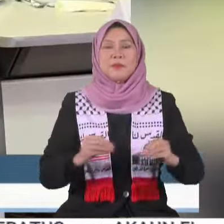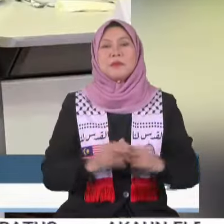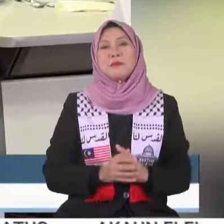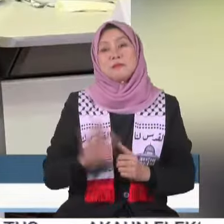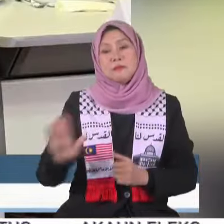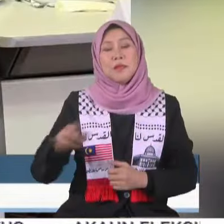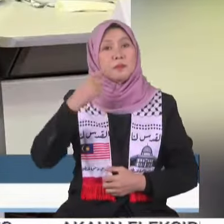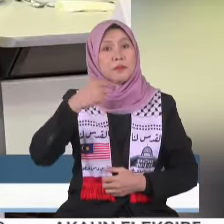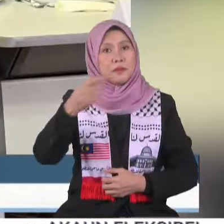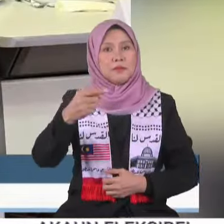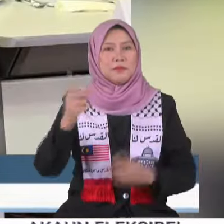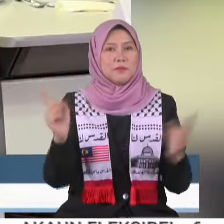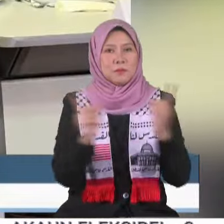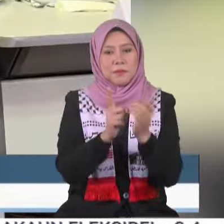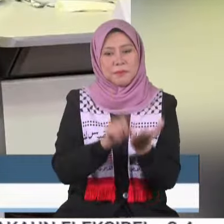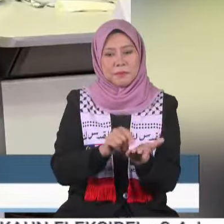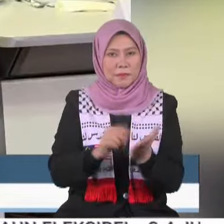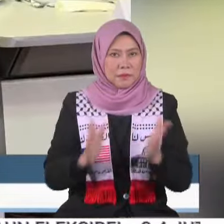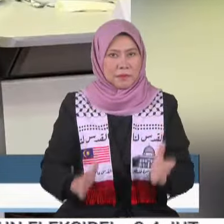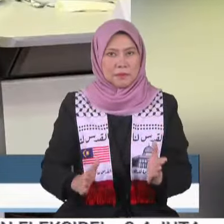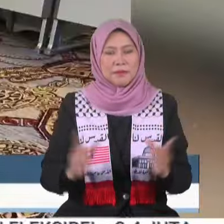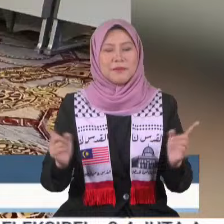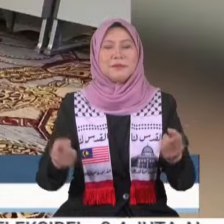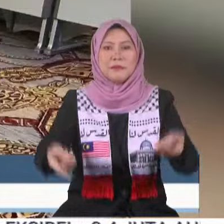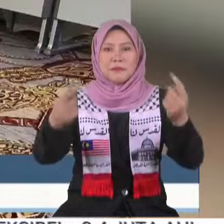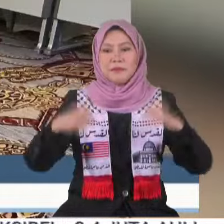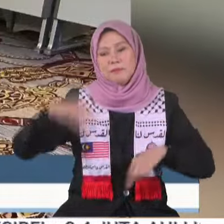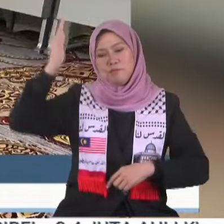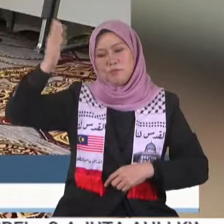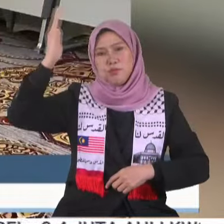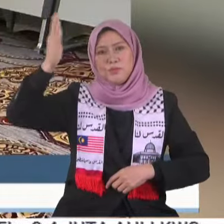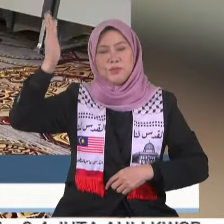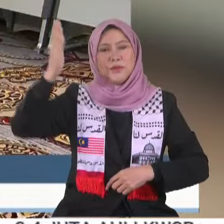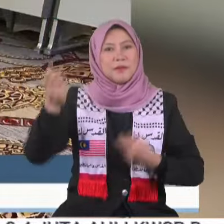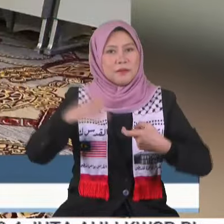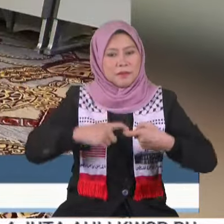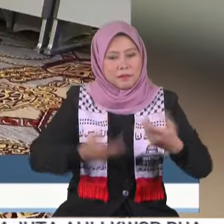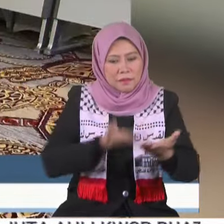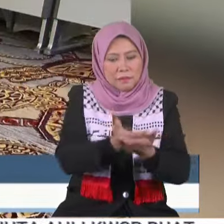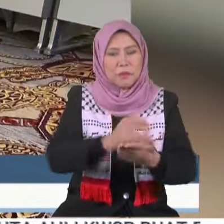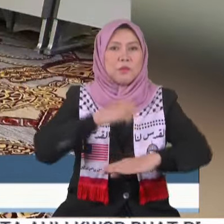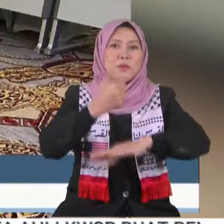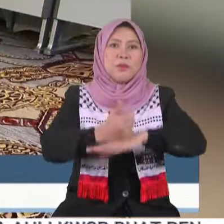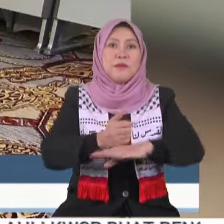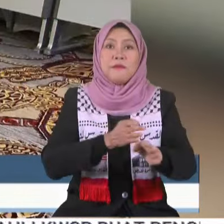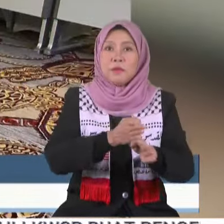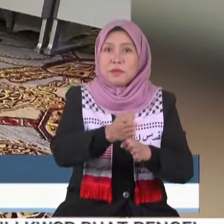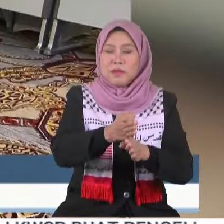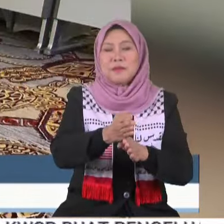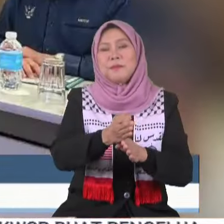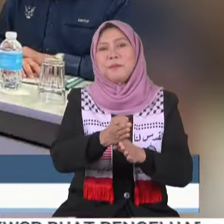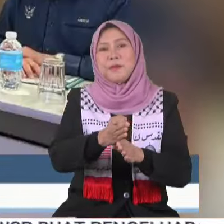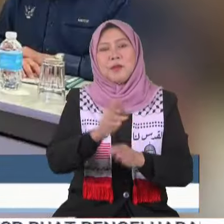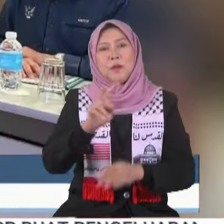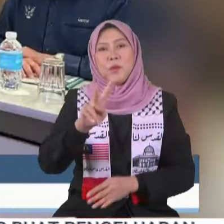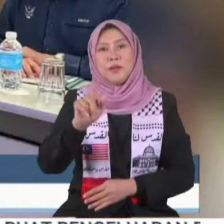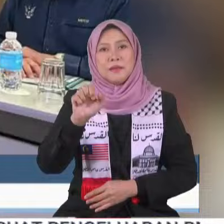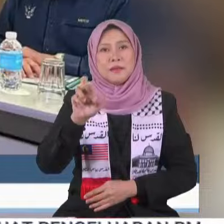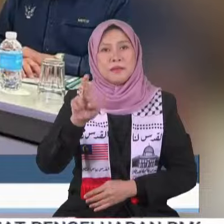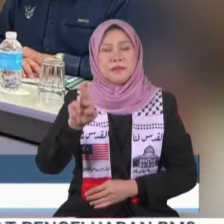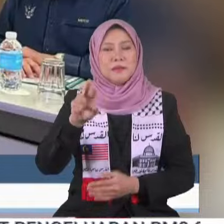berkata demikian semasa ditemui pemberita selepas menghadiri taklimat berkaitan cadangan perubahan Fakulti Veterina UPM Sarawak di